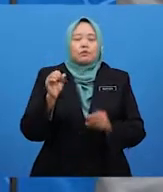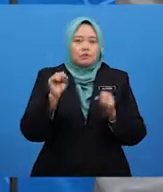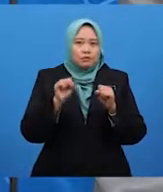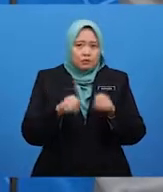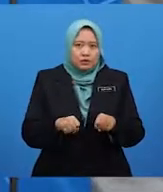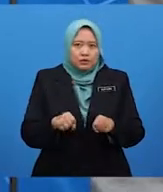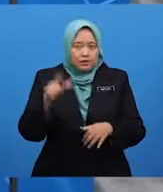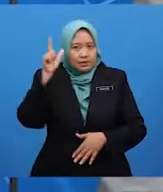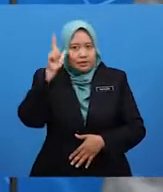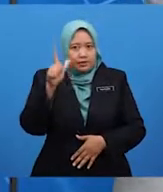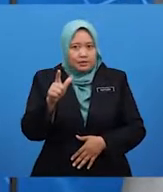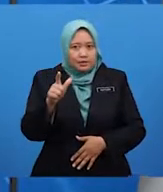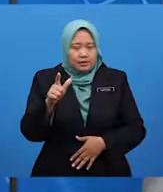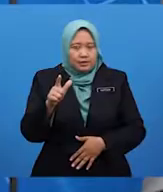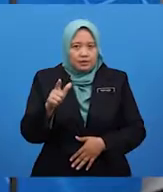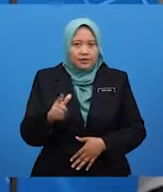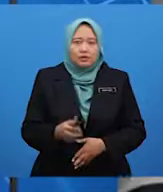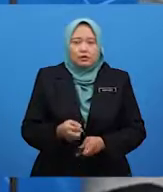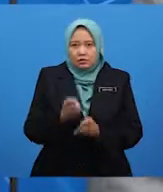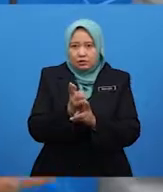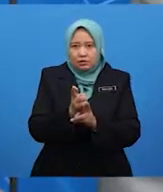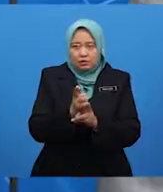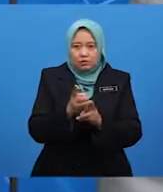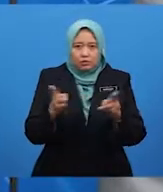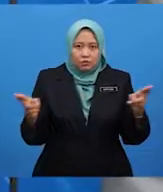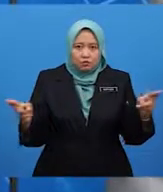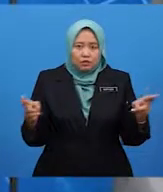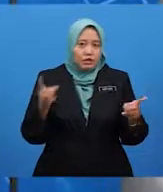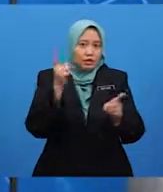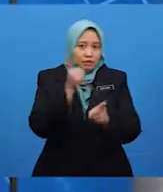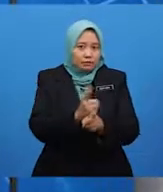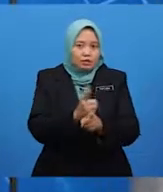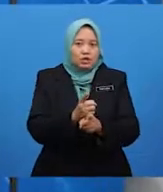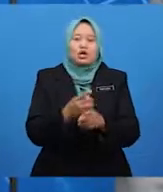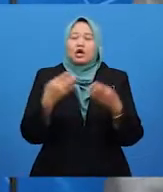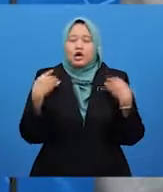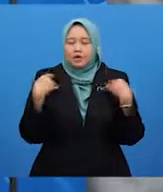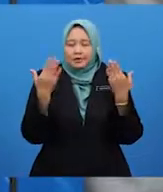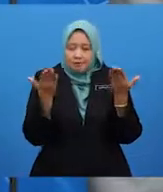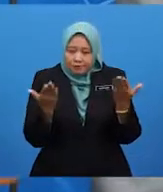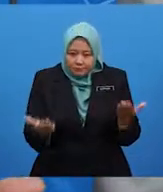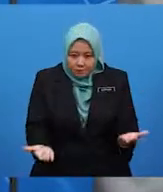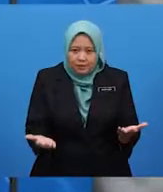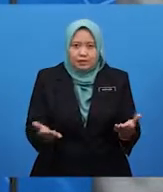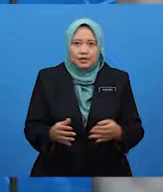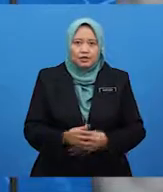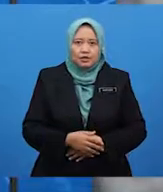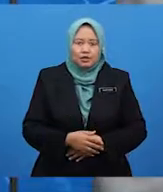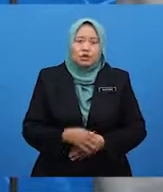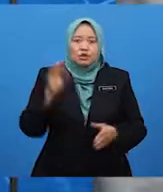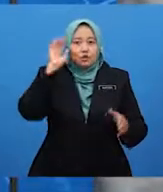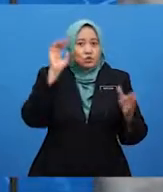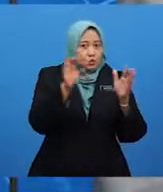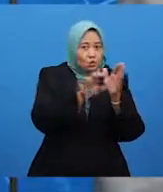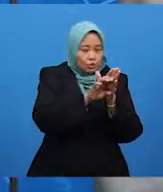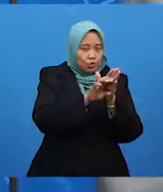darjah. Wujud dalam ruang nyata melibatkan ruang dan mempunyai berat untuk dirasai. Arca adalah contoh